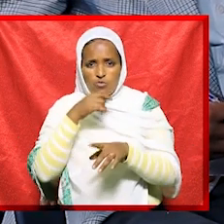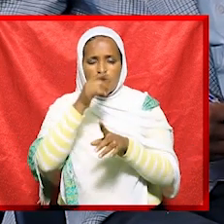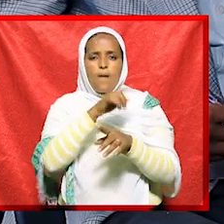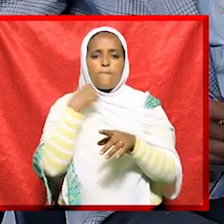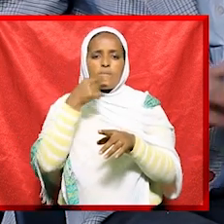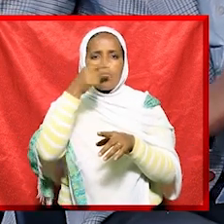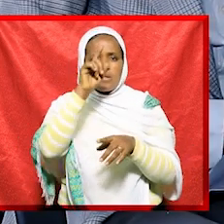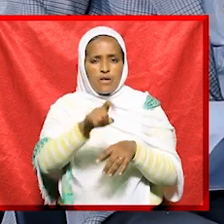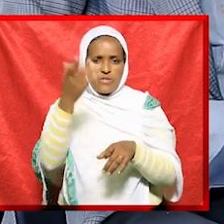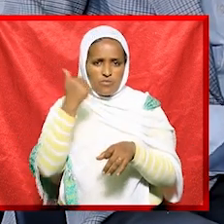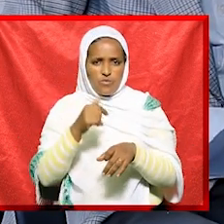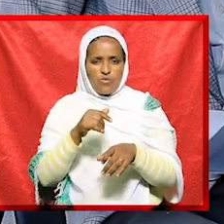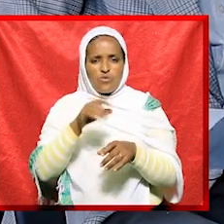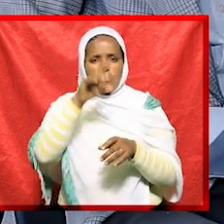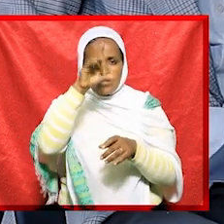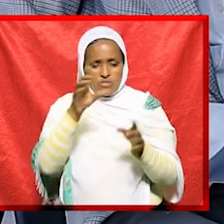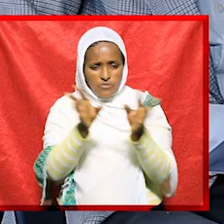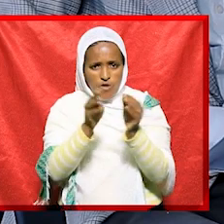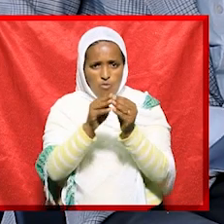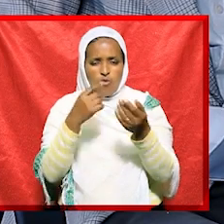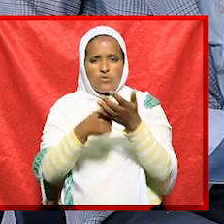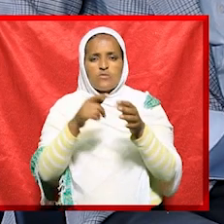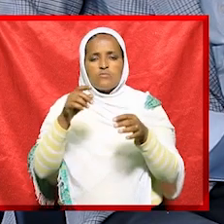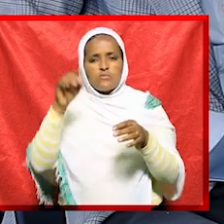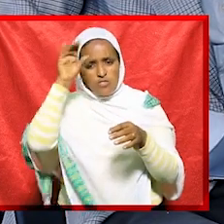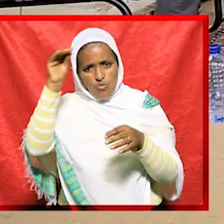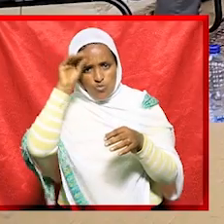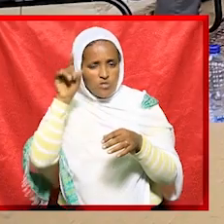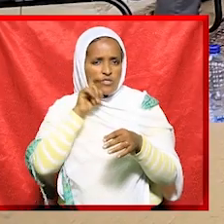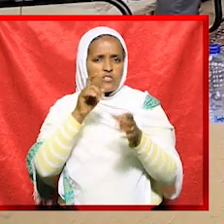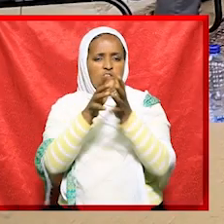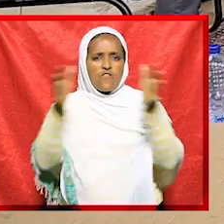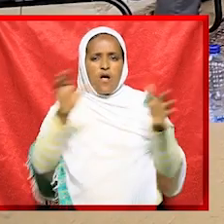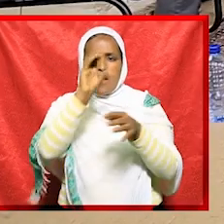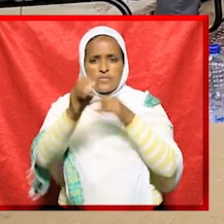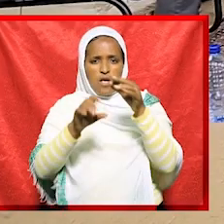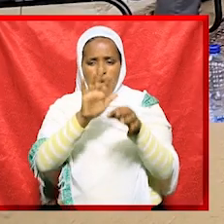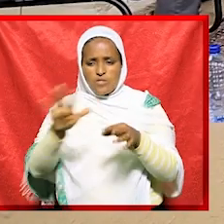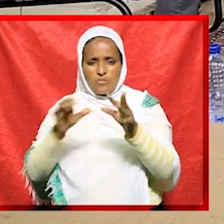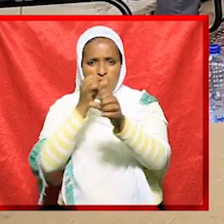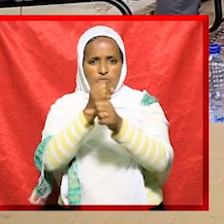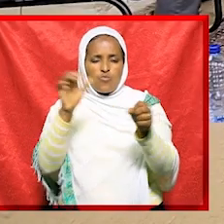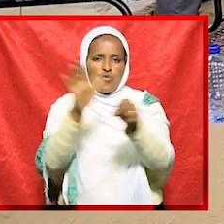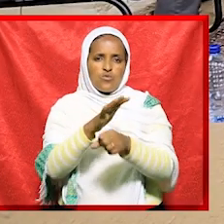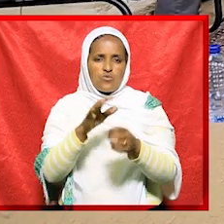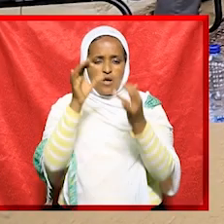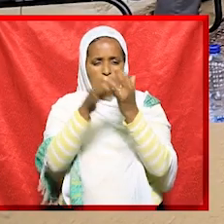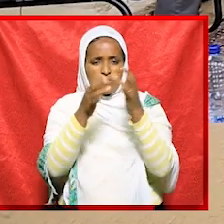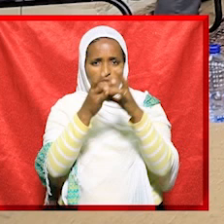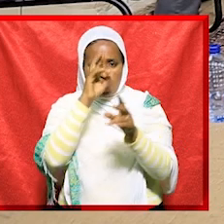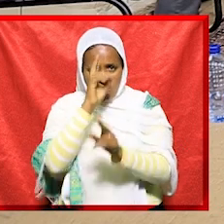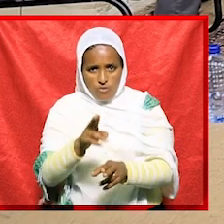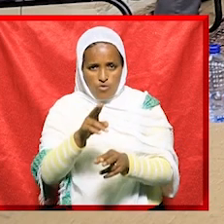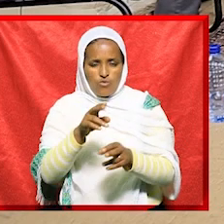ሲባል እምቢ መባል ነበረበት ወይ? ከአይካሳው ስብሰባ በኋላ እኮ ነው ግብረ ሰዶም በጣም የተስፋፋው። 50 ዓመት ሆኖታል፣ 55 ዓመት አካባቢ። 50 ዓመት